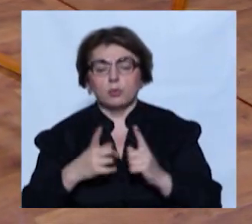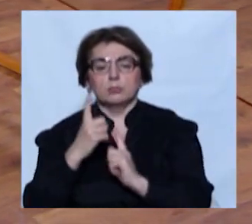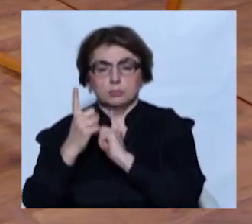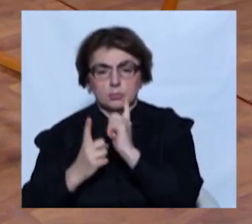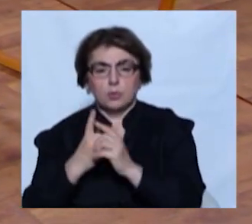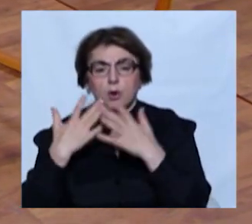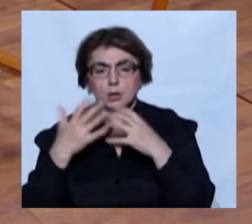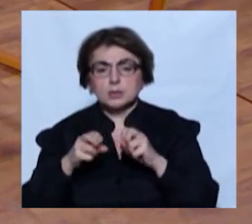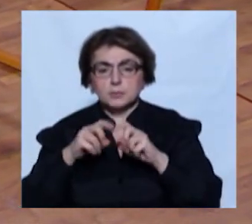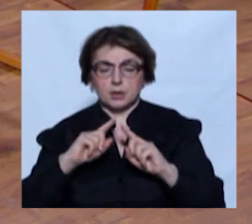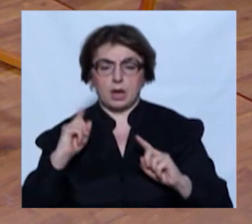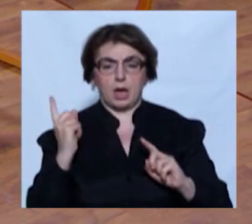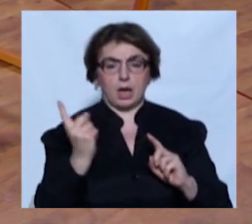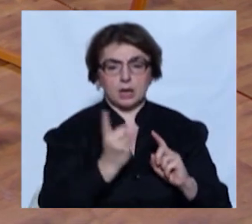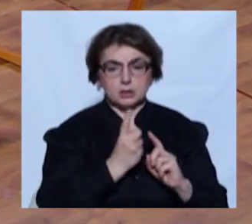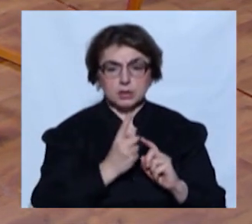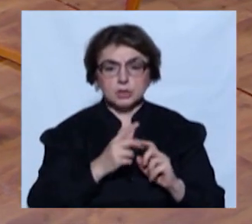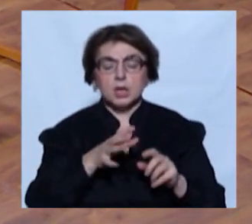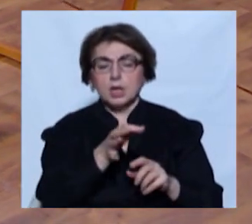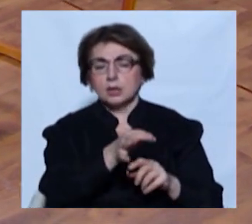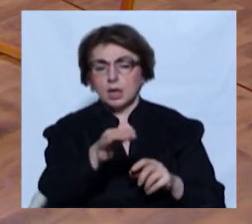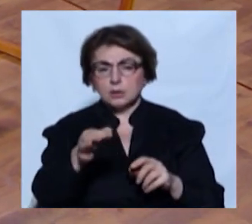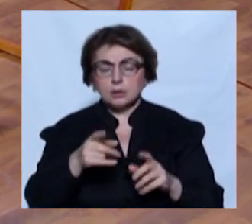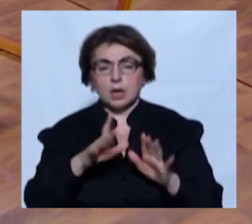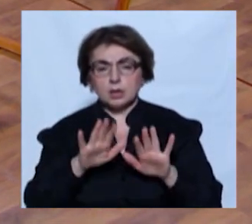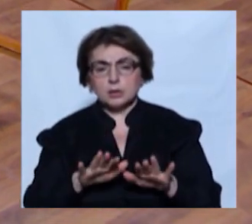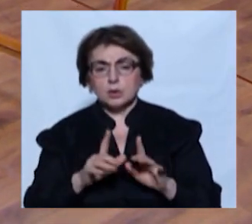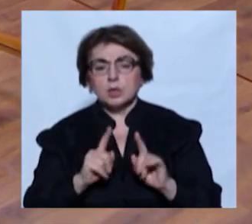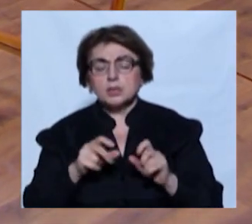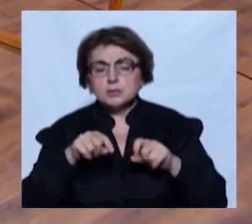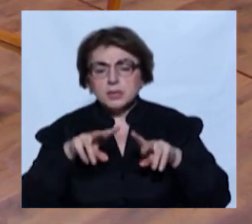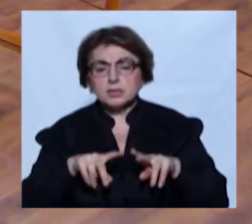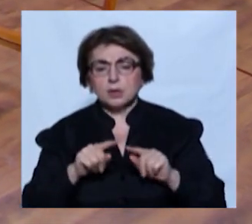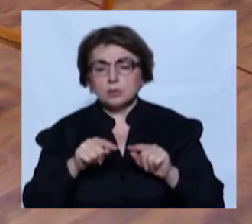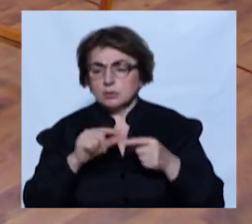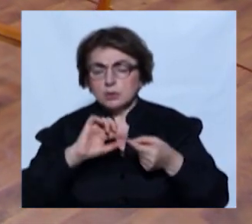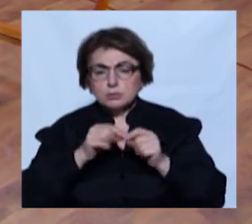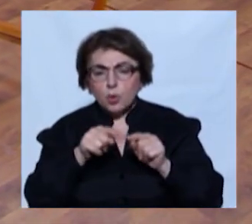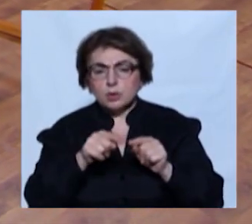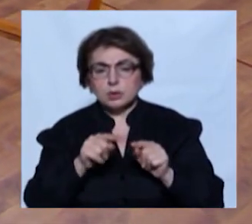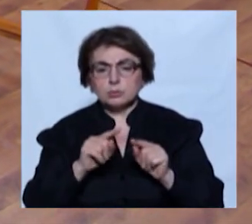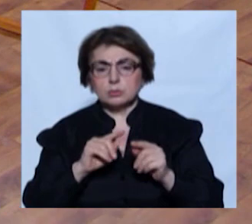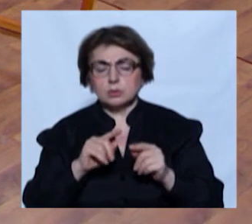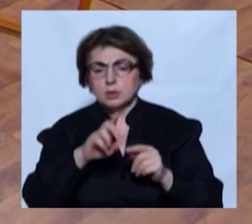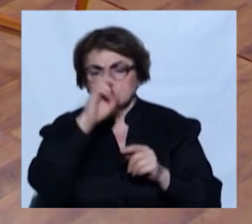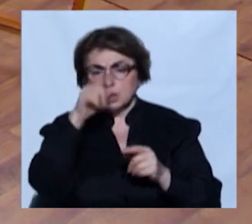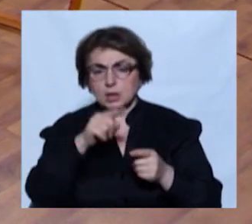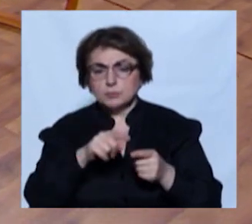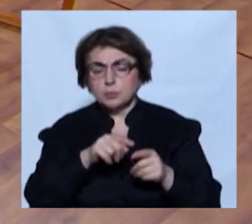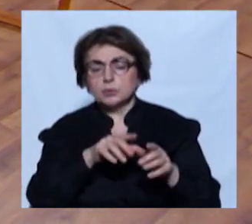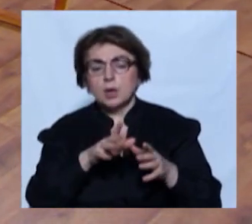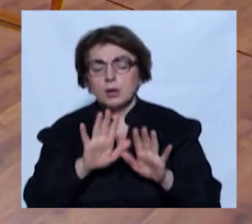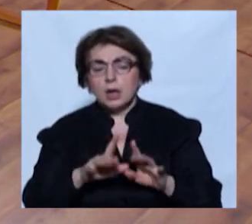კონკრეტულ ლოკალურ არეალში, რეგიონის ფონზე, კონკრეტული სახელმწიფოს ფონზე, მაგრამ რა იცვლება გლობალურად, რა